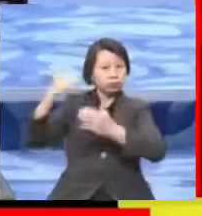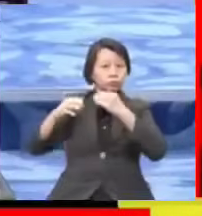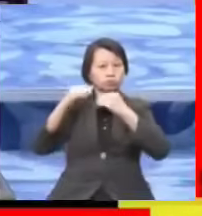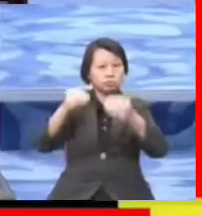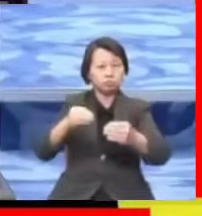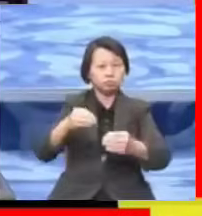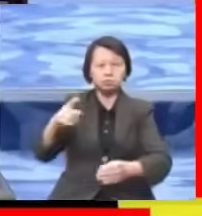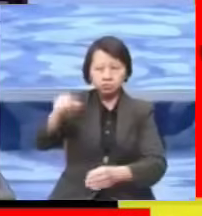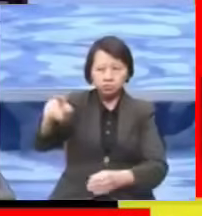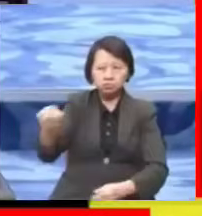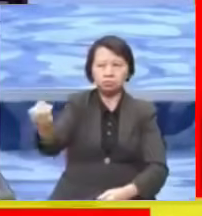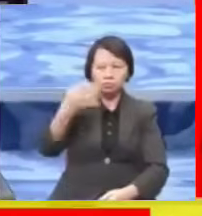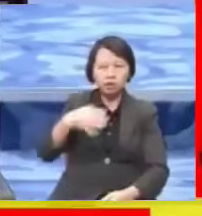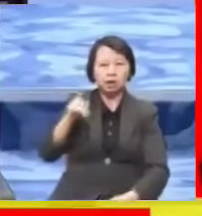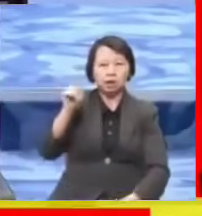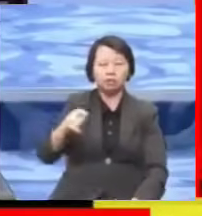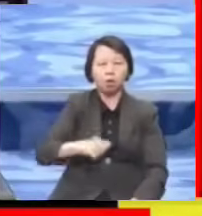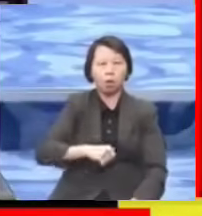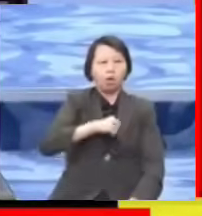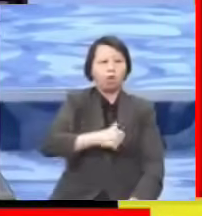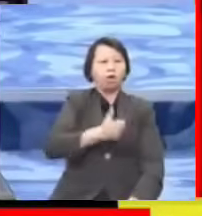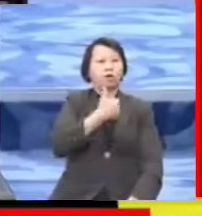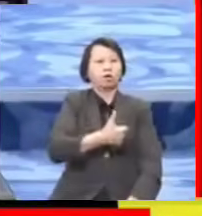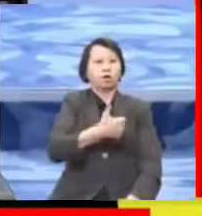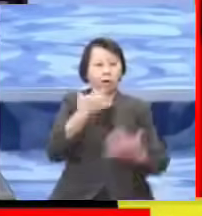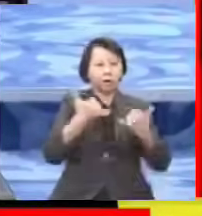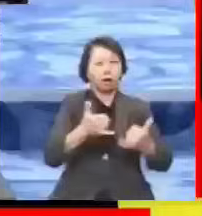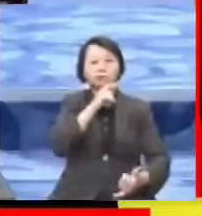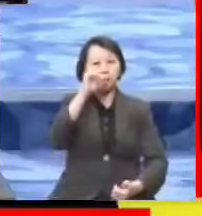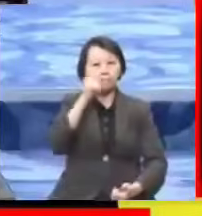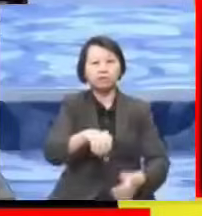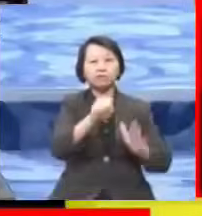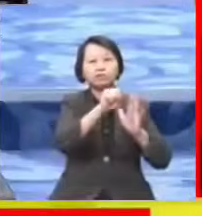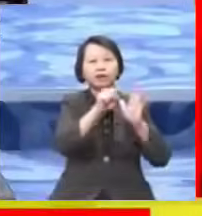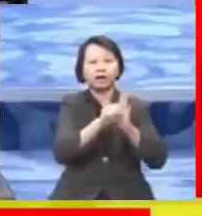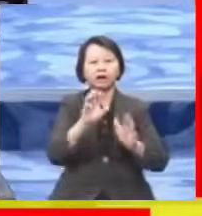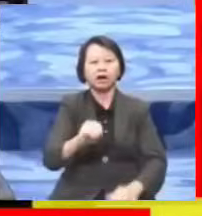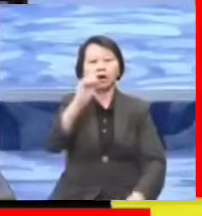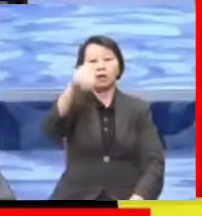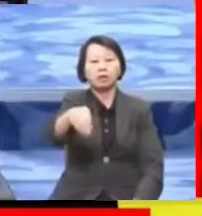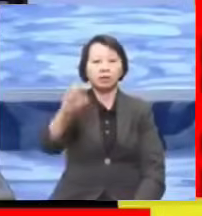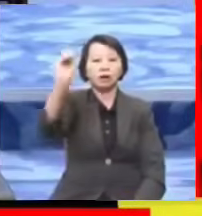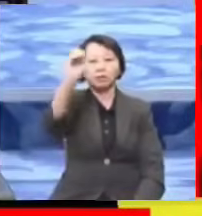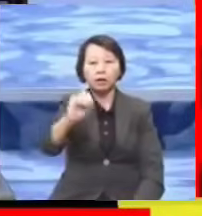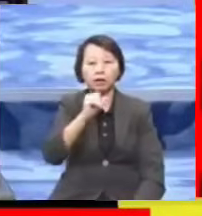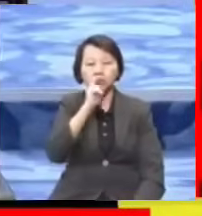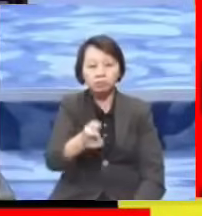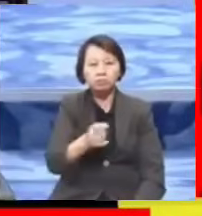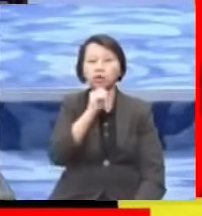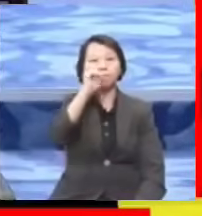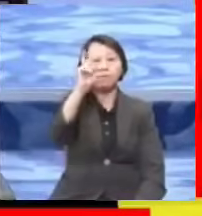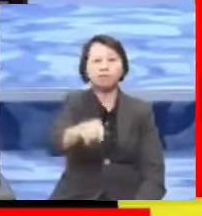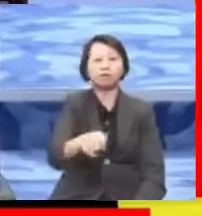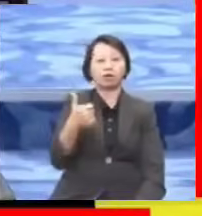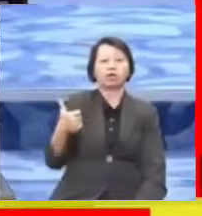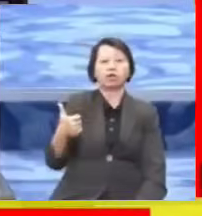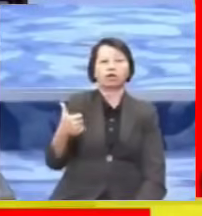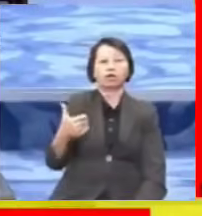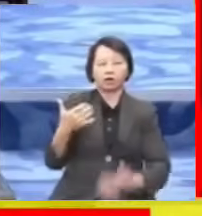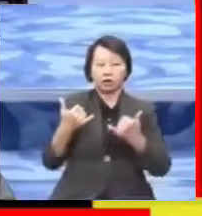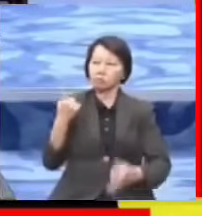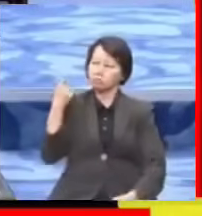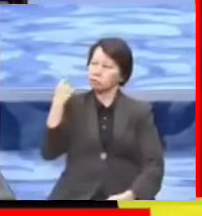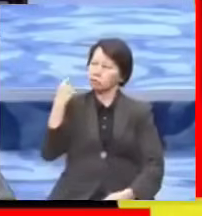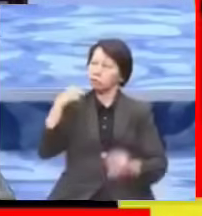semua menyatakan mereka bangga kerana tidak ada syarat tersebut. Baru-baru ini syarikat besar umpamanya, termasuk bila